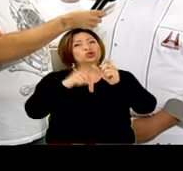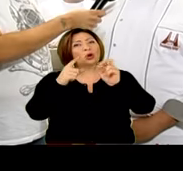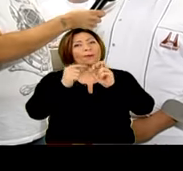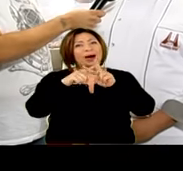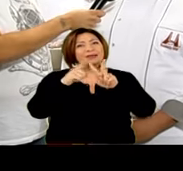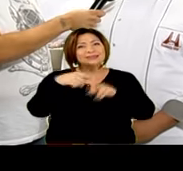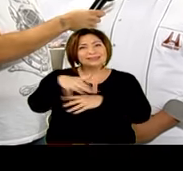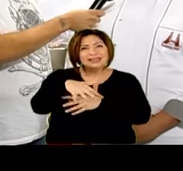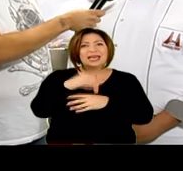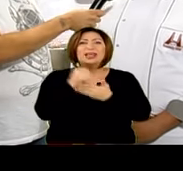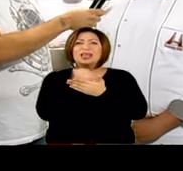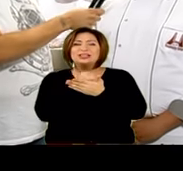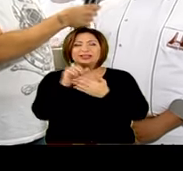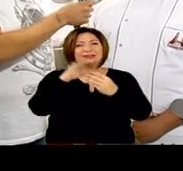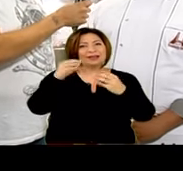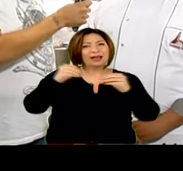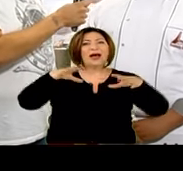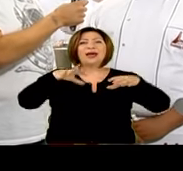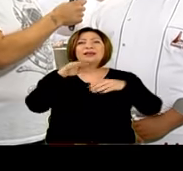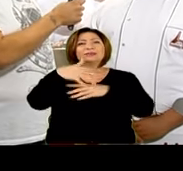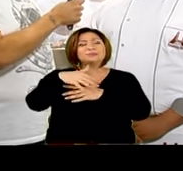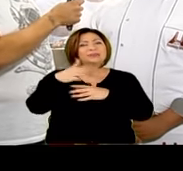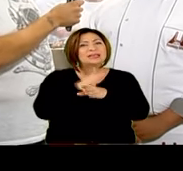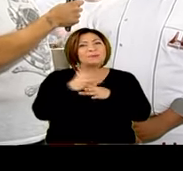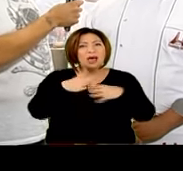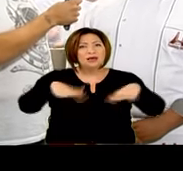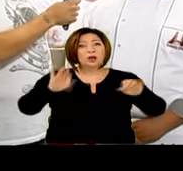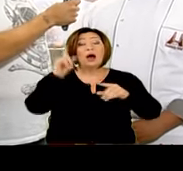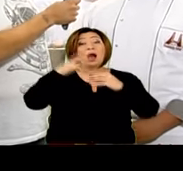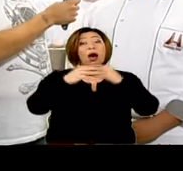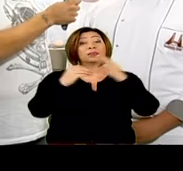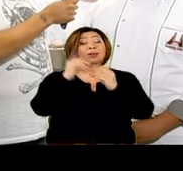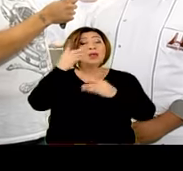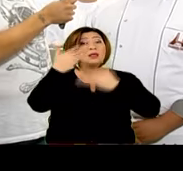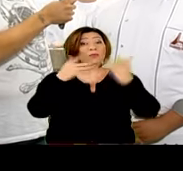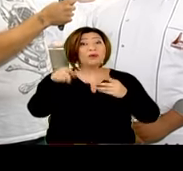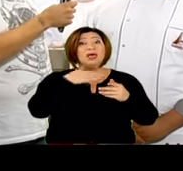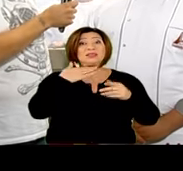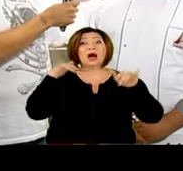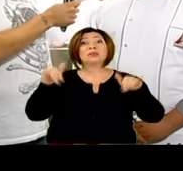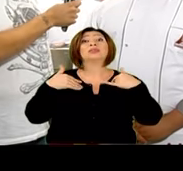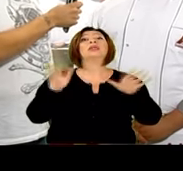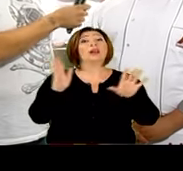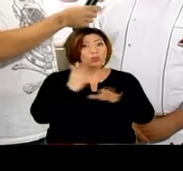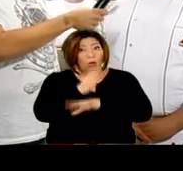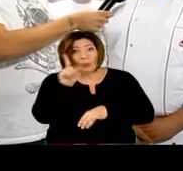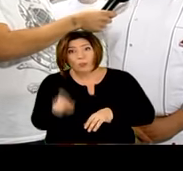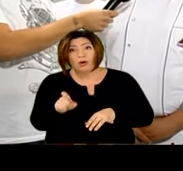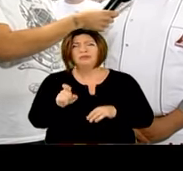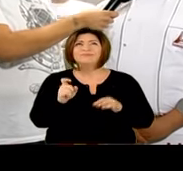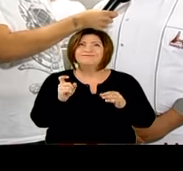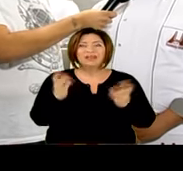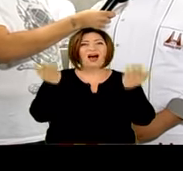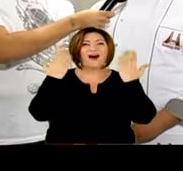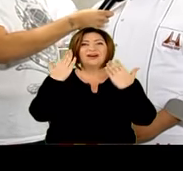de yeşillik. Mevsimine göre yeşillik hazırlıyoruz. Bir efsane var. Şimdi derler ki Adana'daki etle buradaki et birbirini tutmaz. Ne dersiniz?